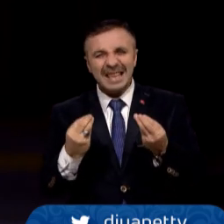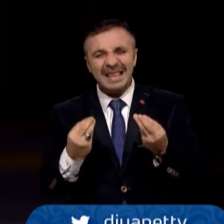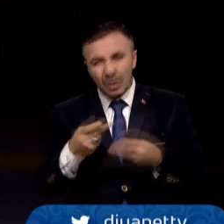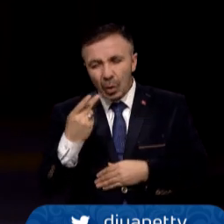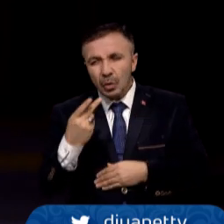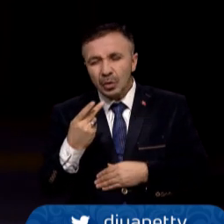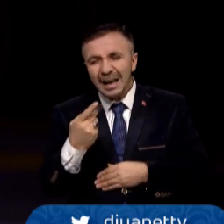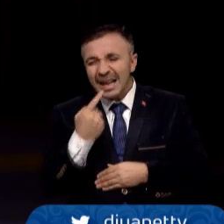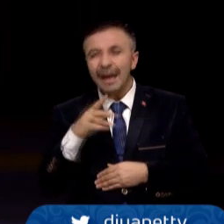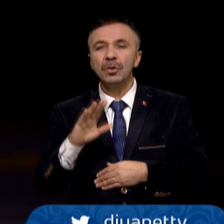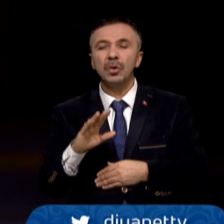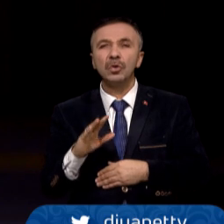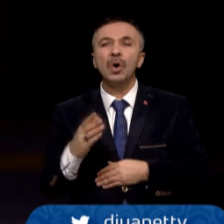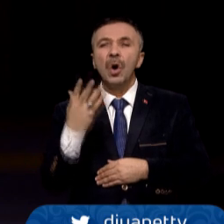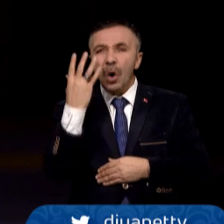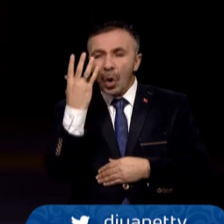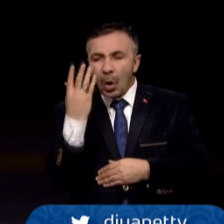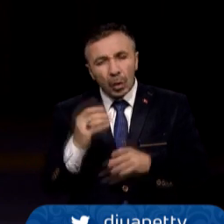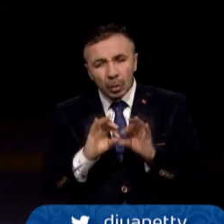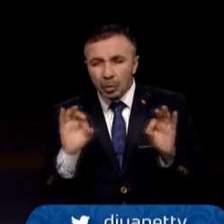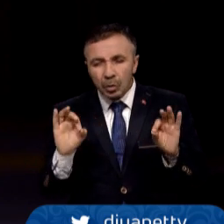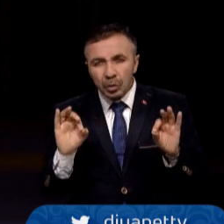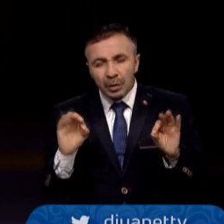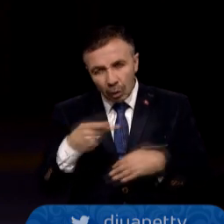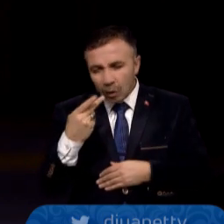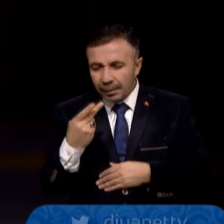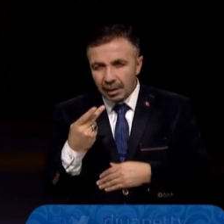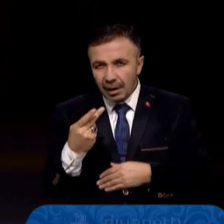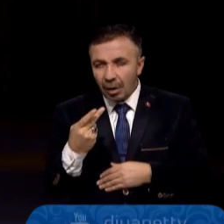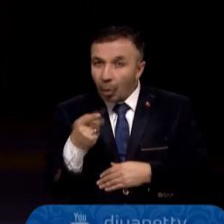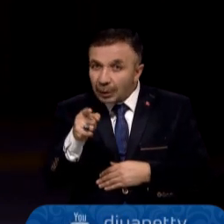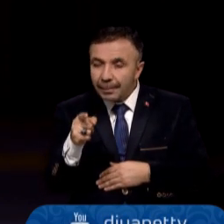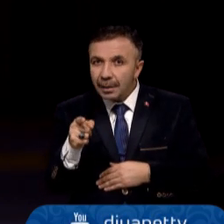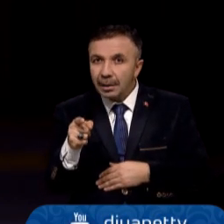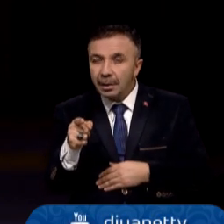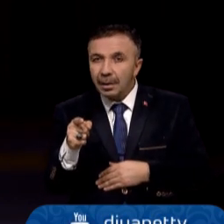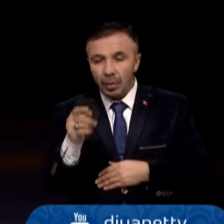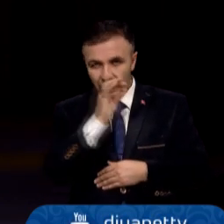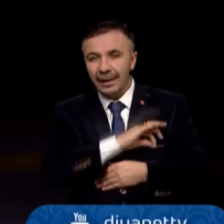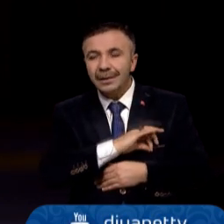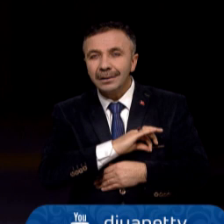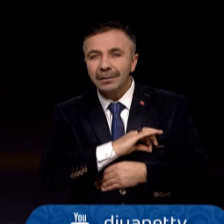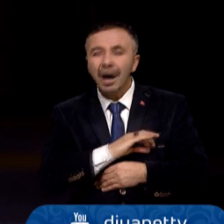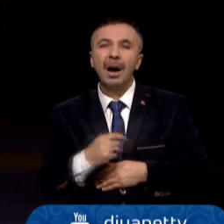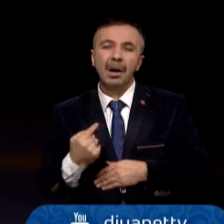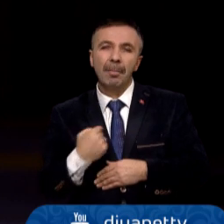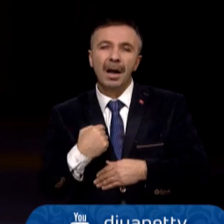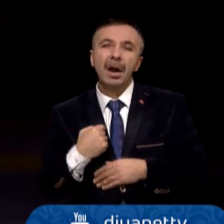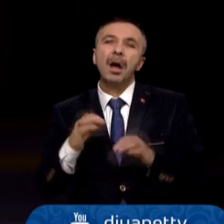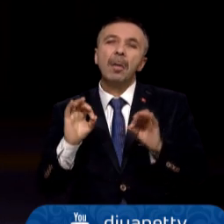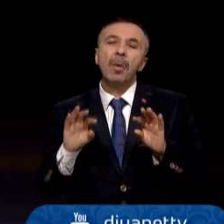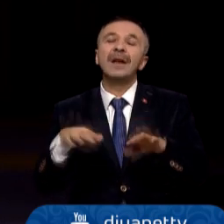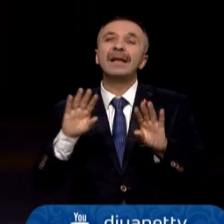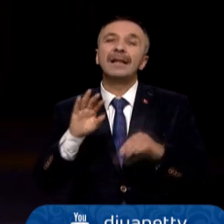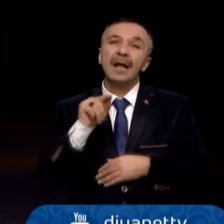sadece lehde söylesinler demiyor aleyhte de söylesin o da bir katkıdır A